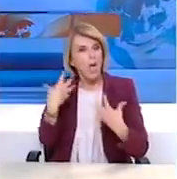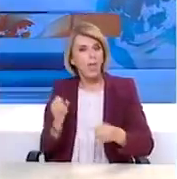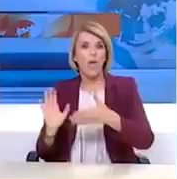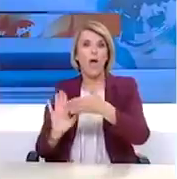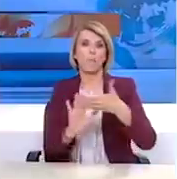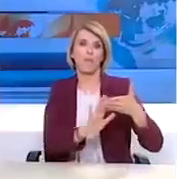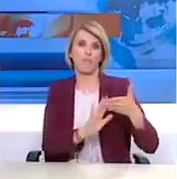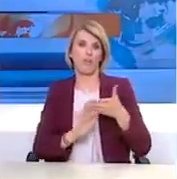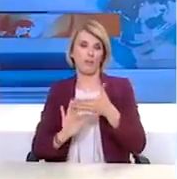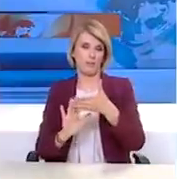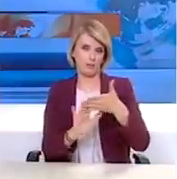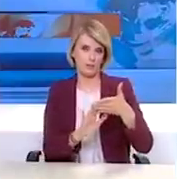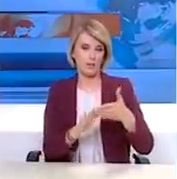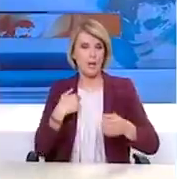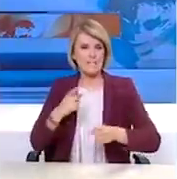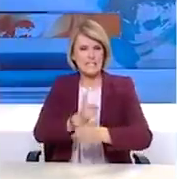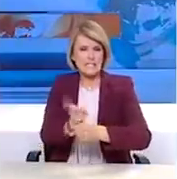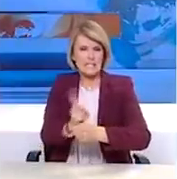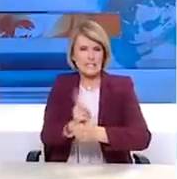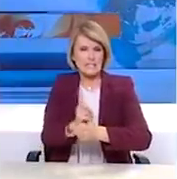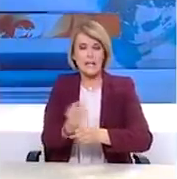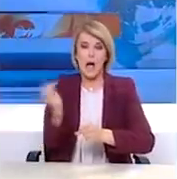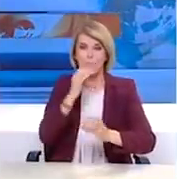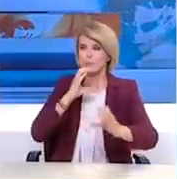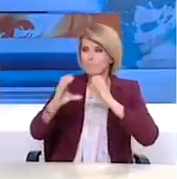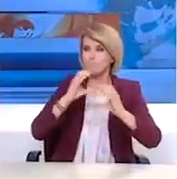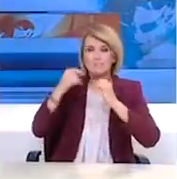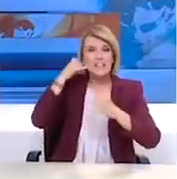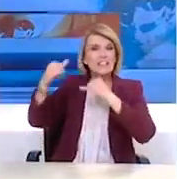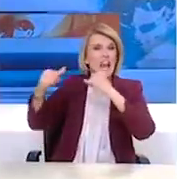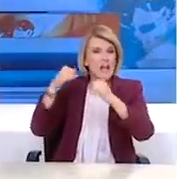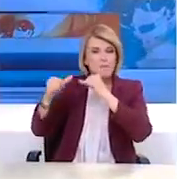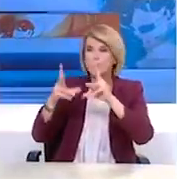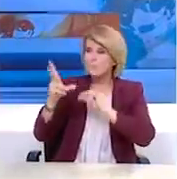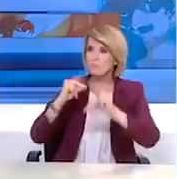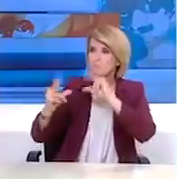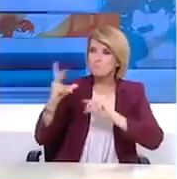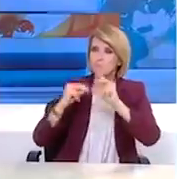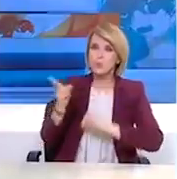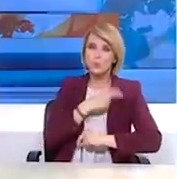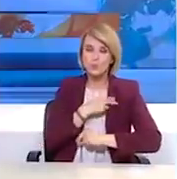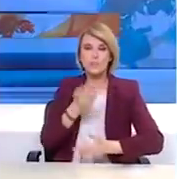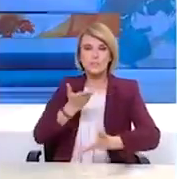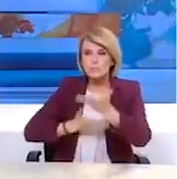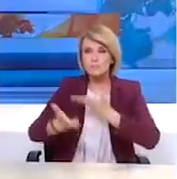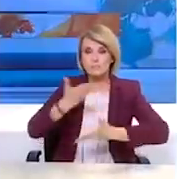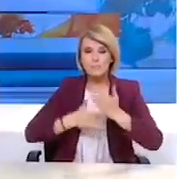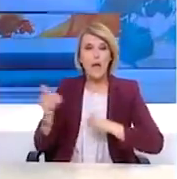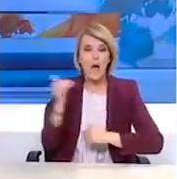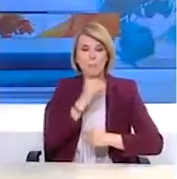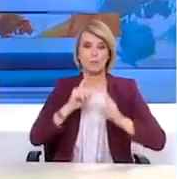καθηγητής. Σήμερα είναι συναγερμός σε συνεννόηση με τον Περιφερειάρχη, τον κύριο Αγοραστό, και τον Δήμαρχο, τον κύριο